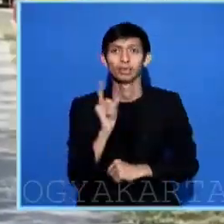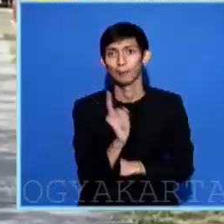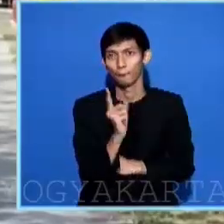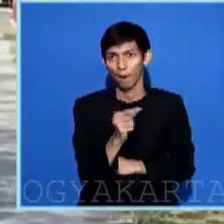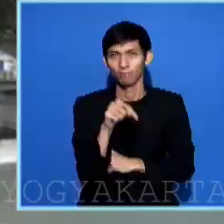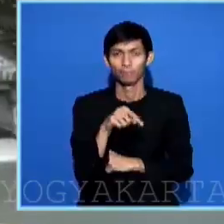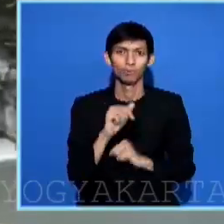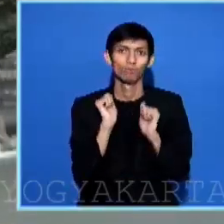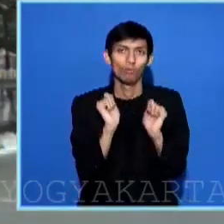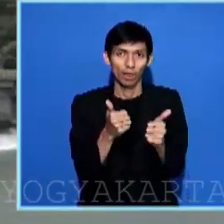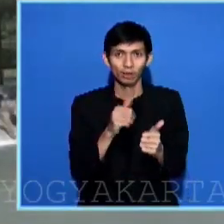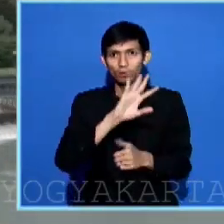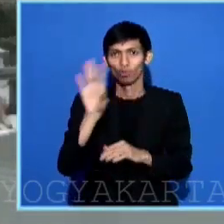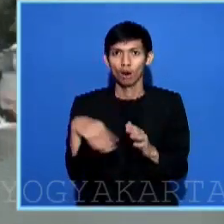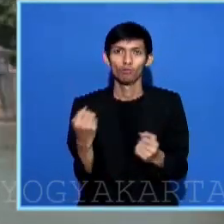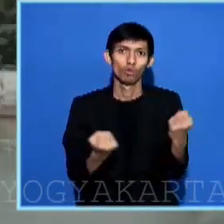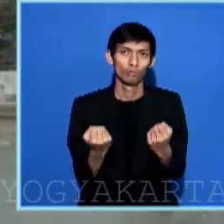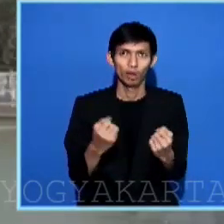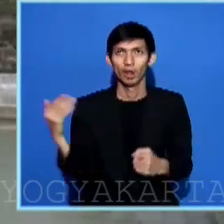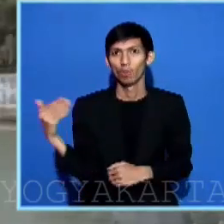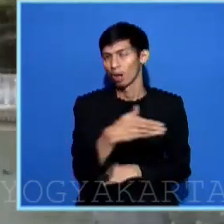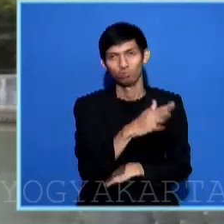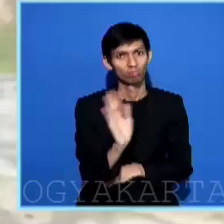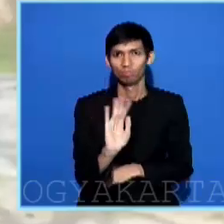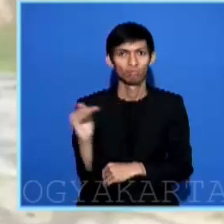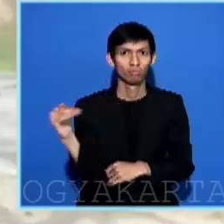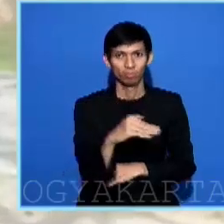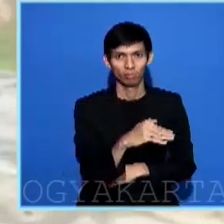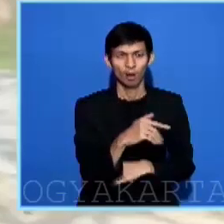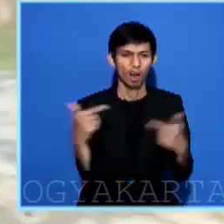banyaknya kendaraan roda 4 yang melintas dan cukup mengganggu lalu lintas.